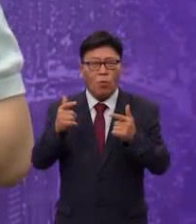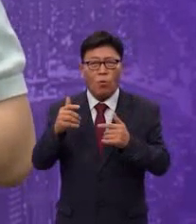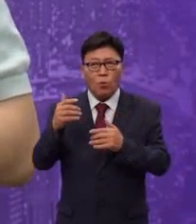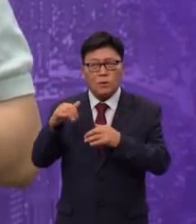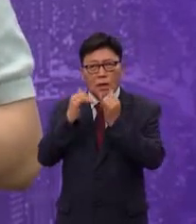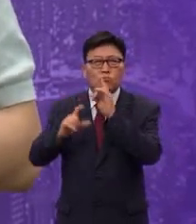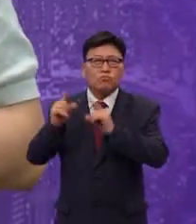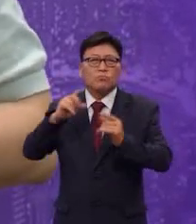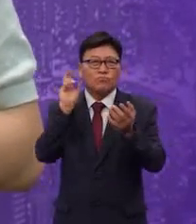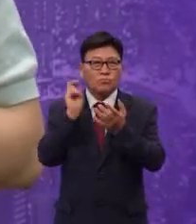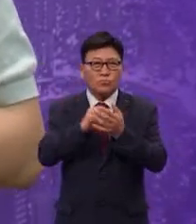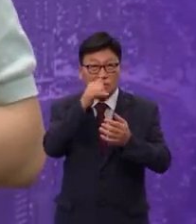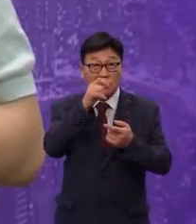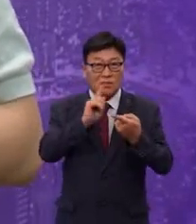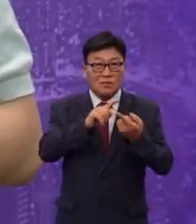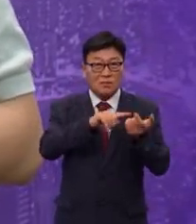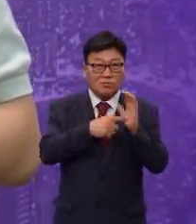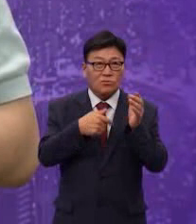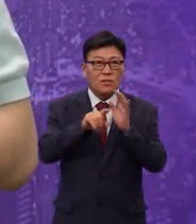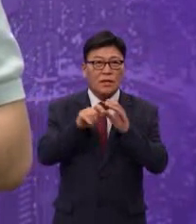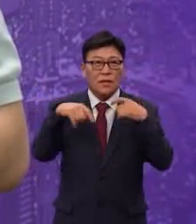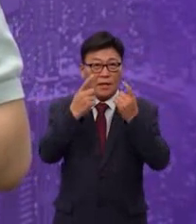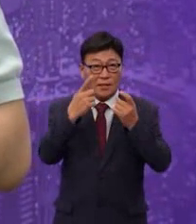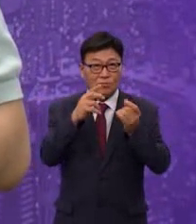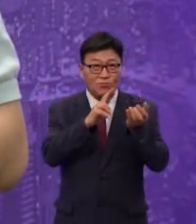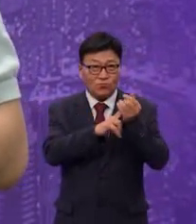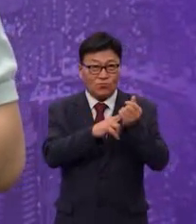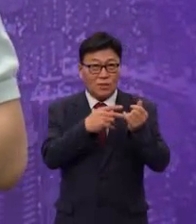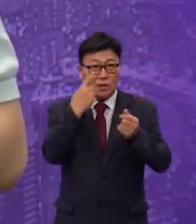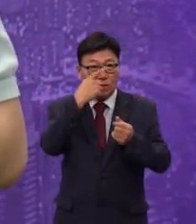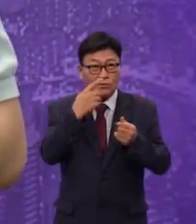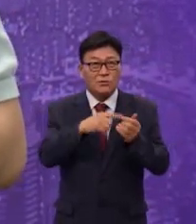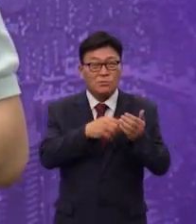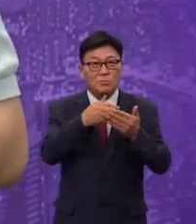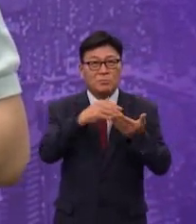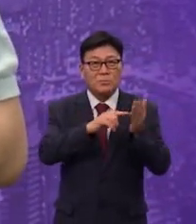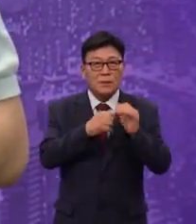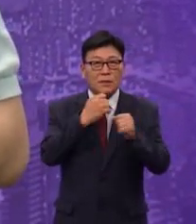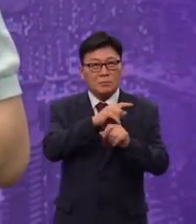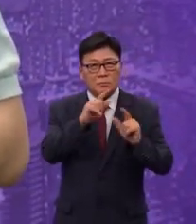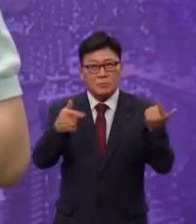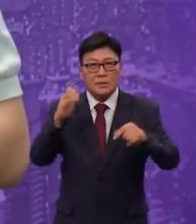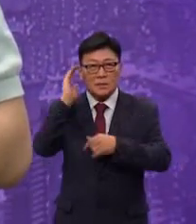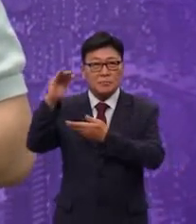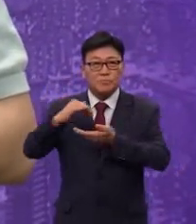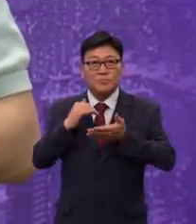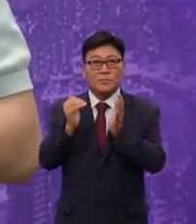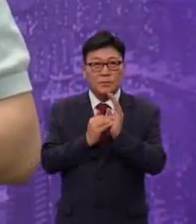문제가 아니라 구조의 문제를 좀 드러내기 위해서 개인을 블라인드 처리하는 방식으로 포스터를 만들어서 다양한 이야기를